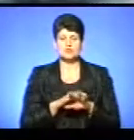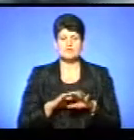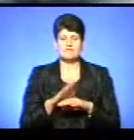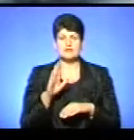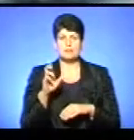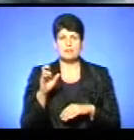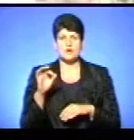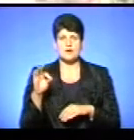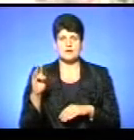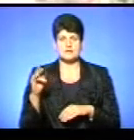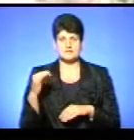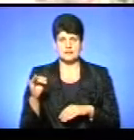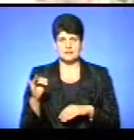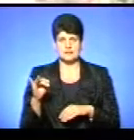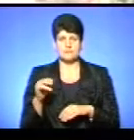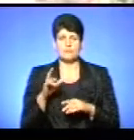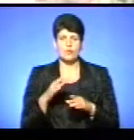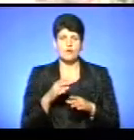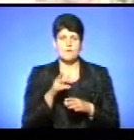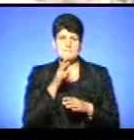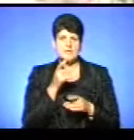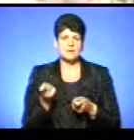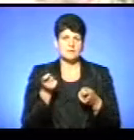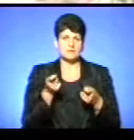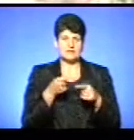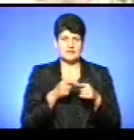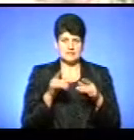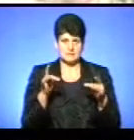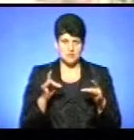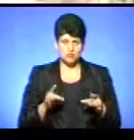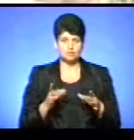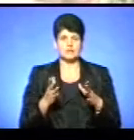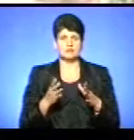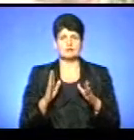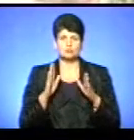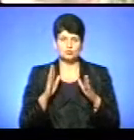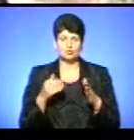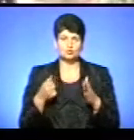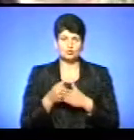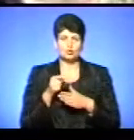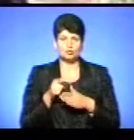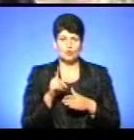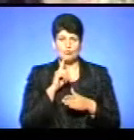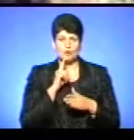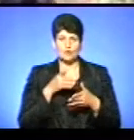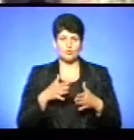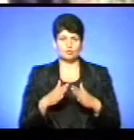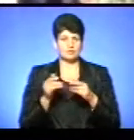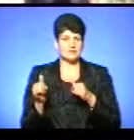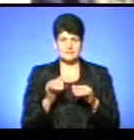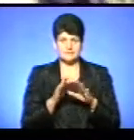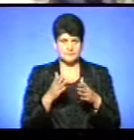Вадим Боярський. По мірі поступлення цих пакунків, вони будуть до того, як лише пологові будинки не забезпечені, вони